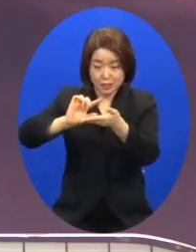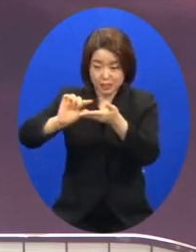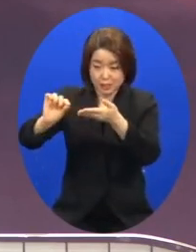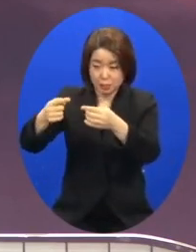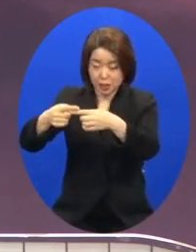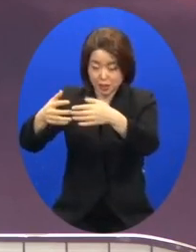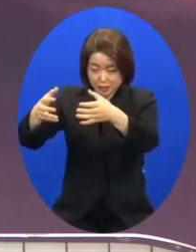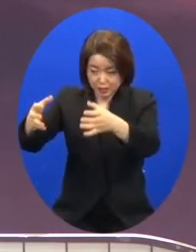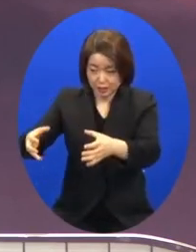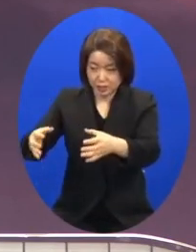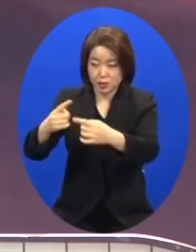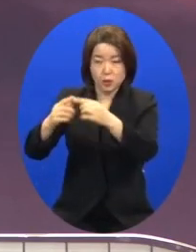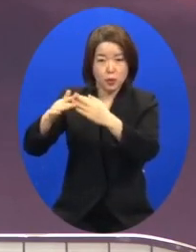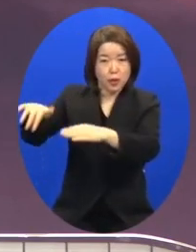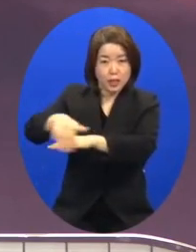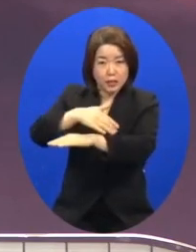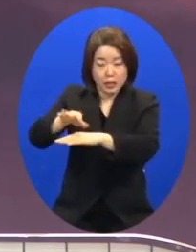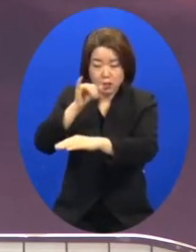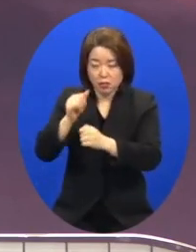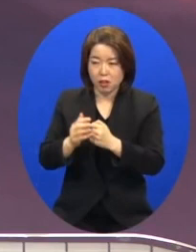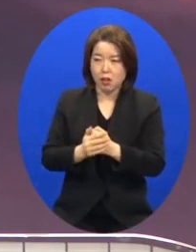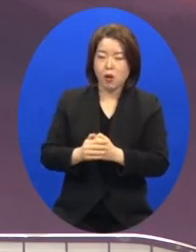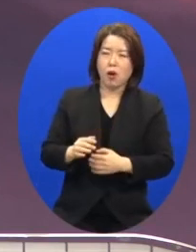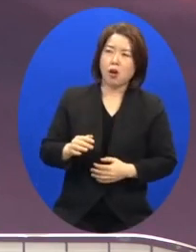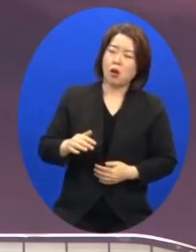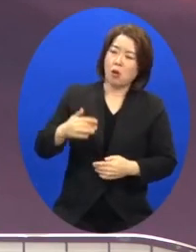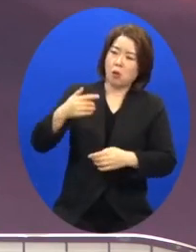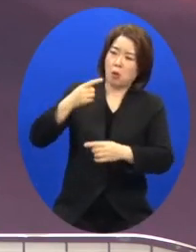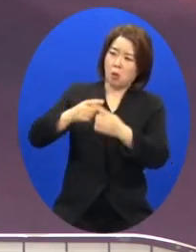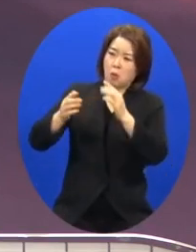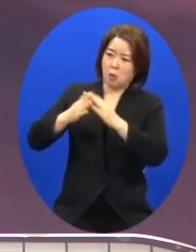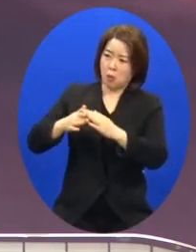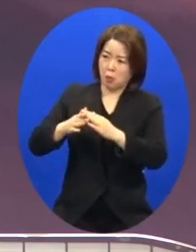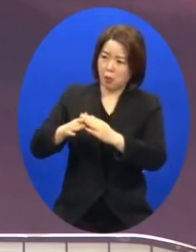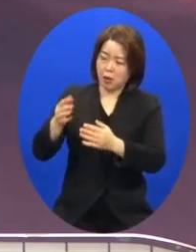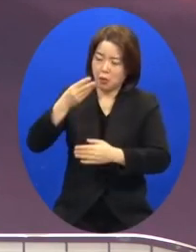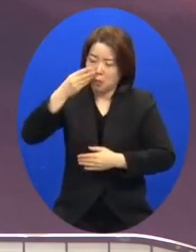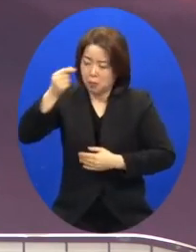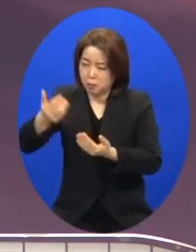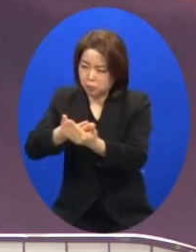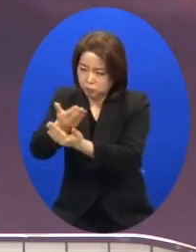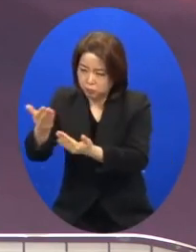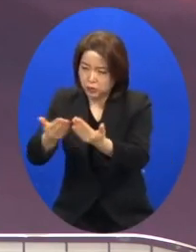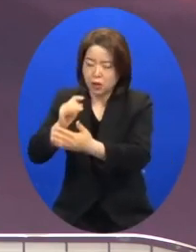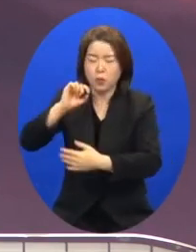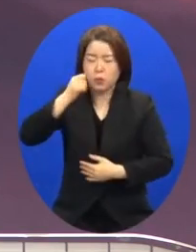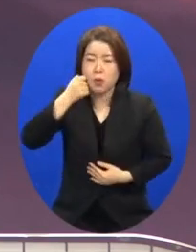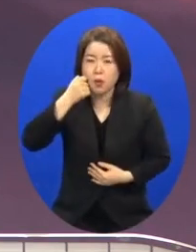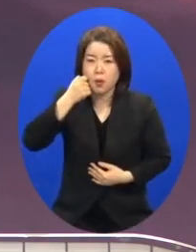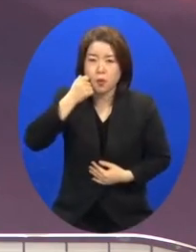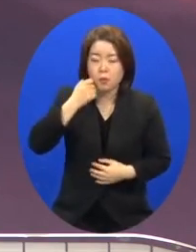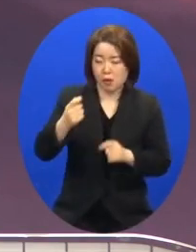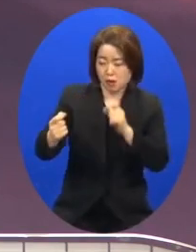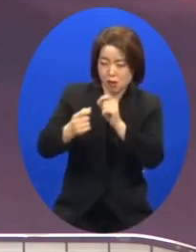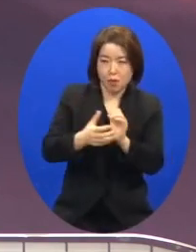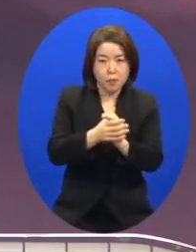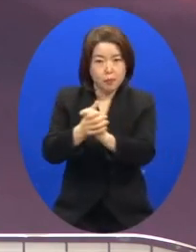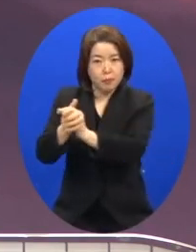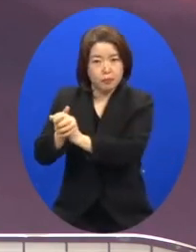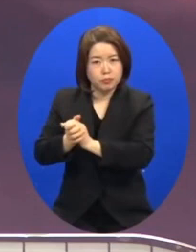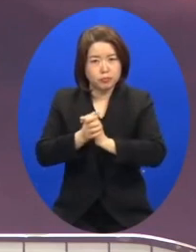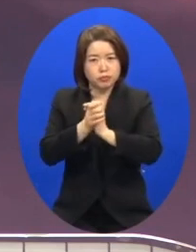됐는데 교회 문턱이 그렇게 높 뜰 해요 이상하게 그 교회의 교인들 하고 가까이 이렇게